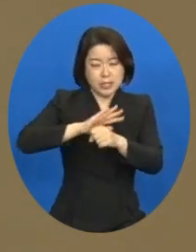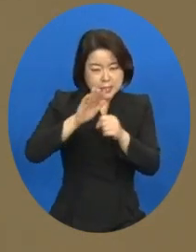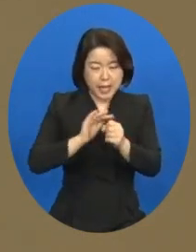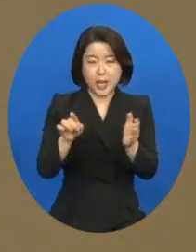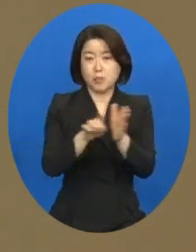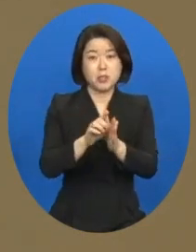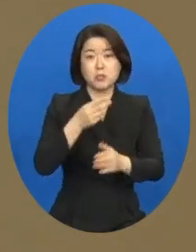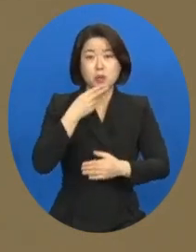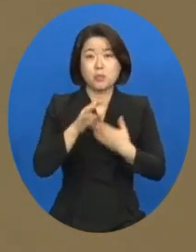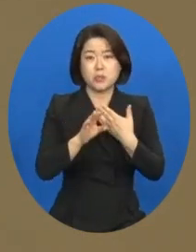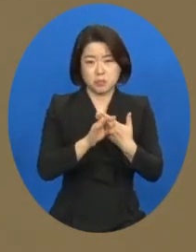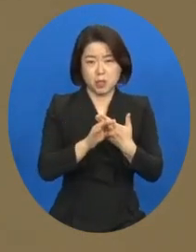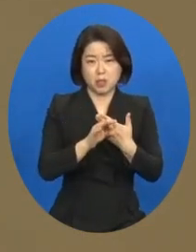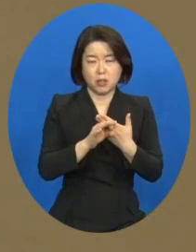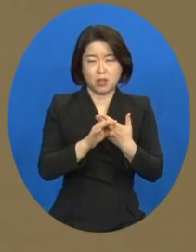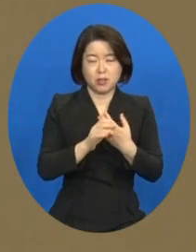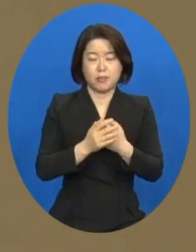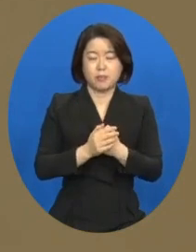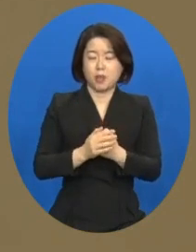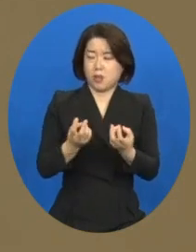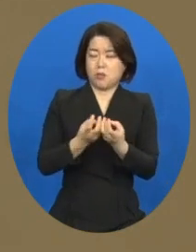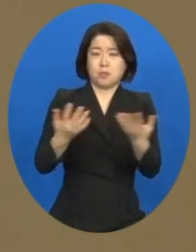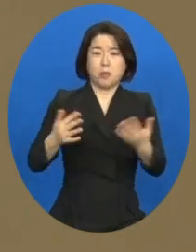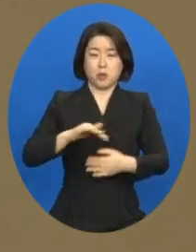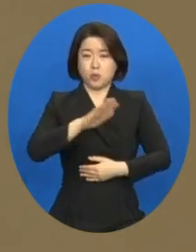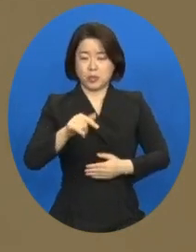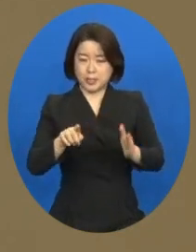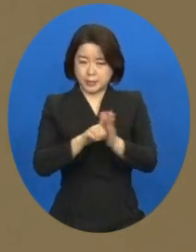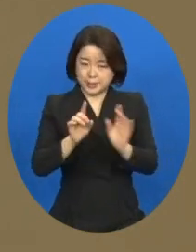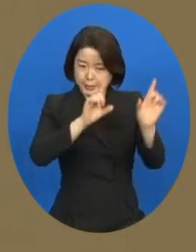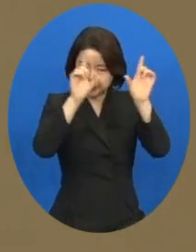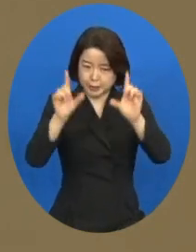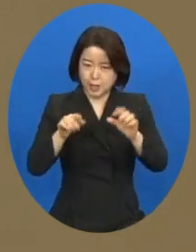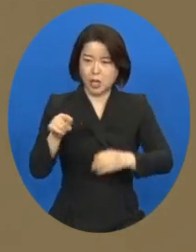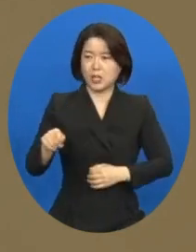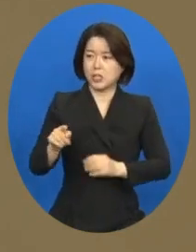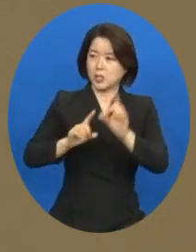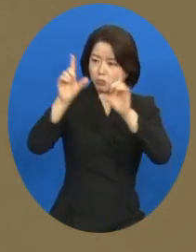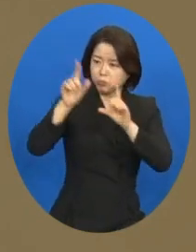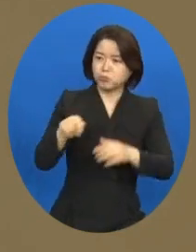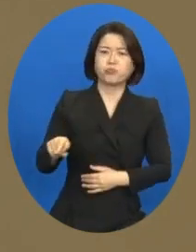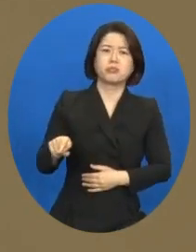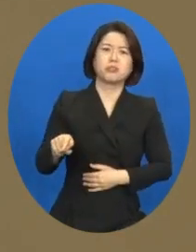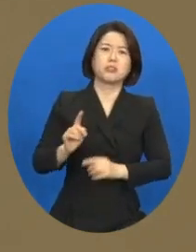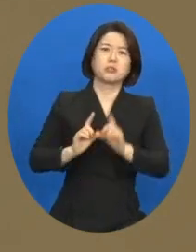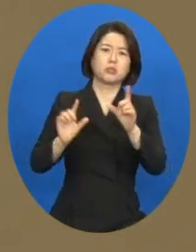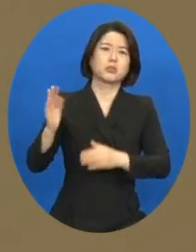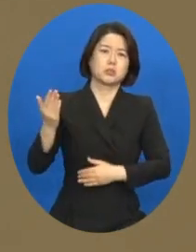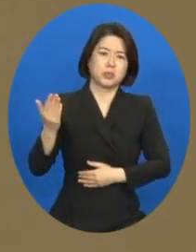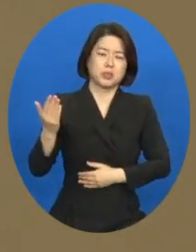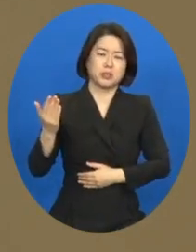아니면 그러면 어쩔 수 없이 우리가 신앙생활 하는 것도 이 모양 이 꼴이 되고 만다는 거예요.